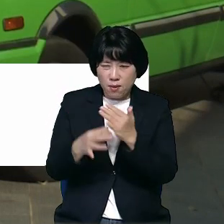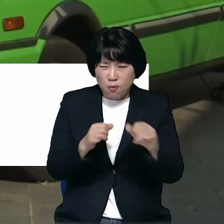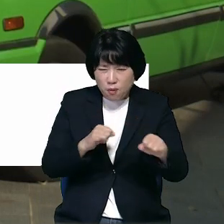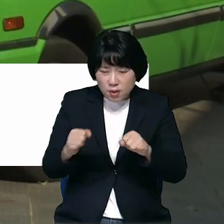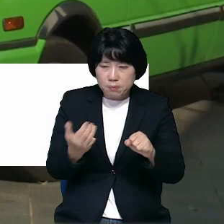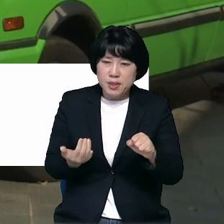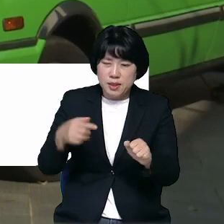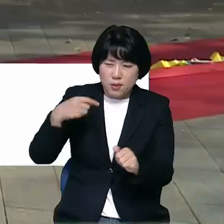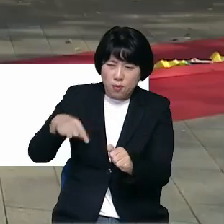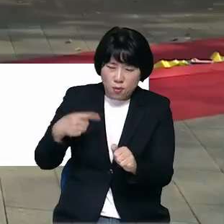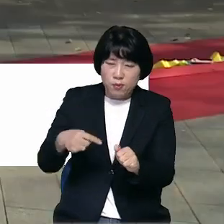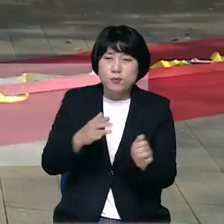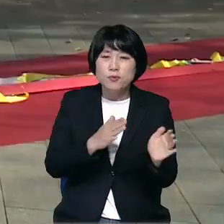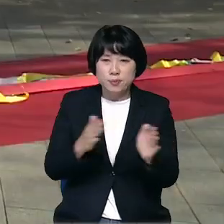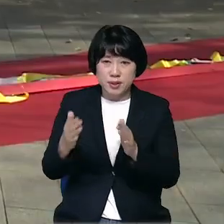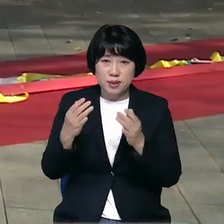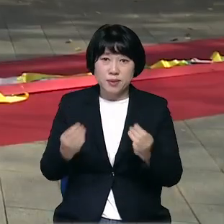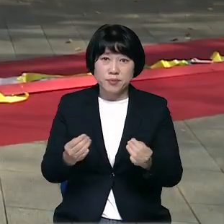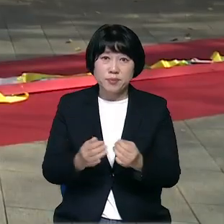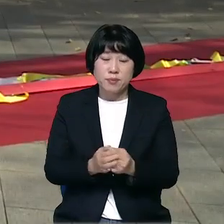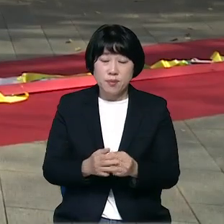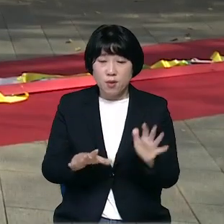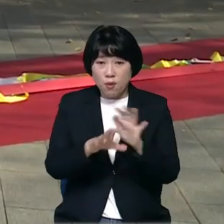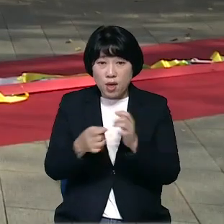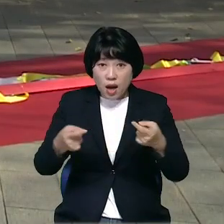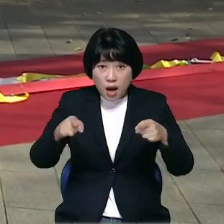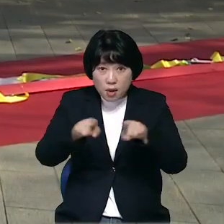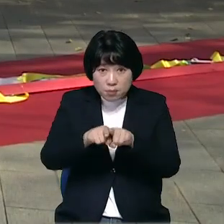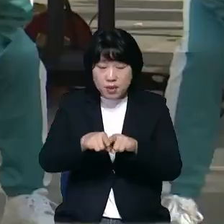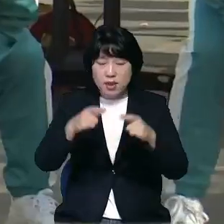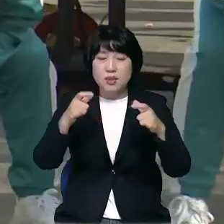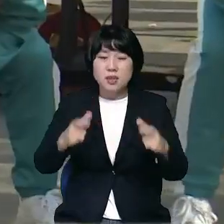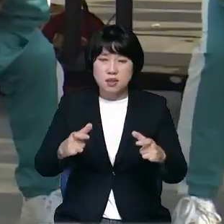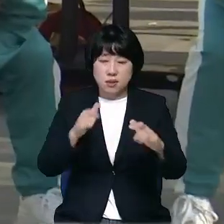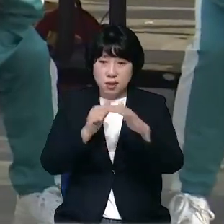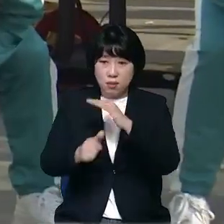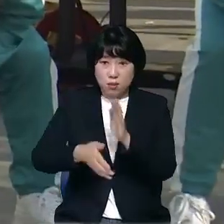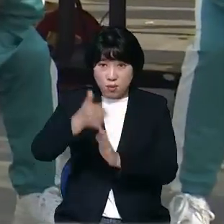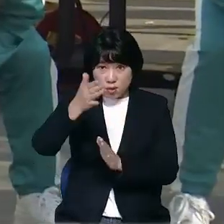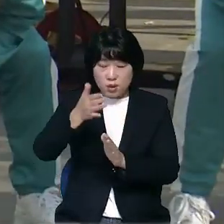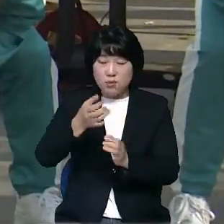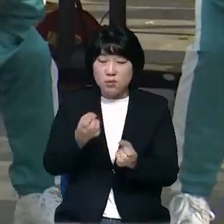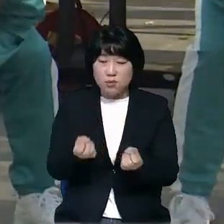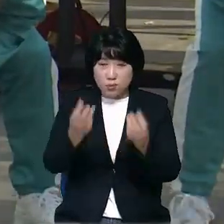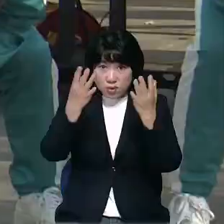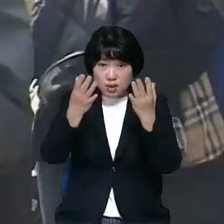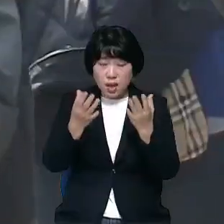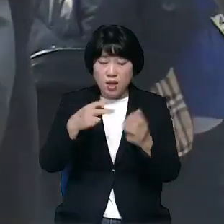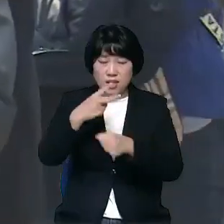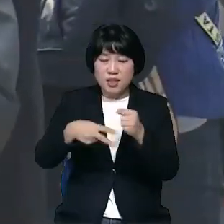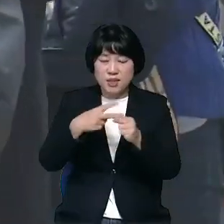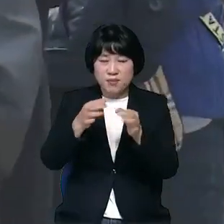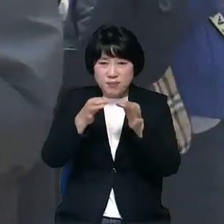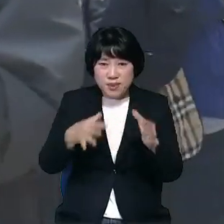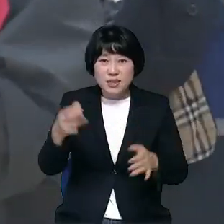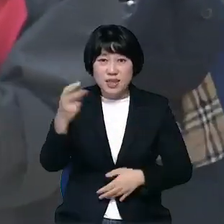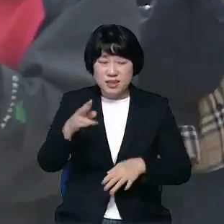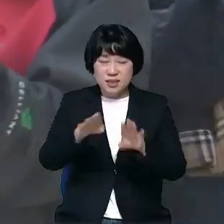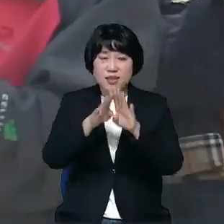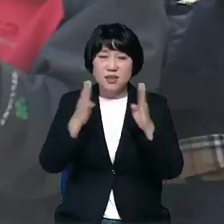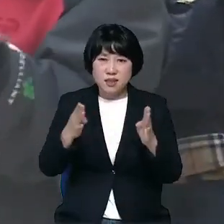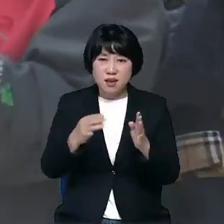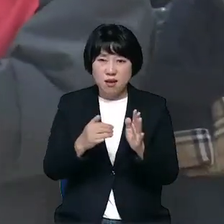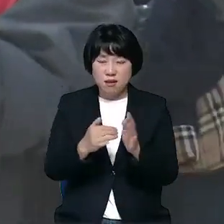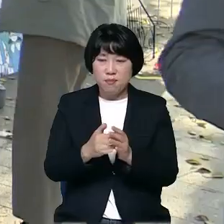하도록 사전 준비했습니다. 위드 코로나와 함께 지역의 대표 도심 축제가 2년 만에 다시 선보인 가운데